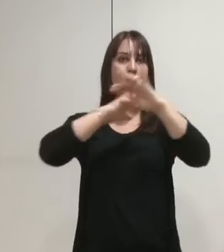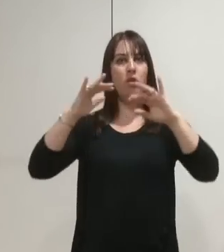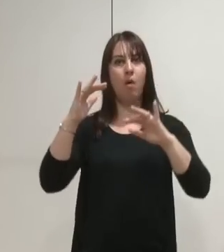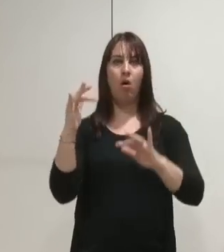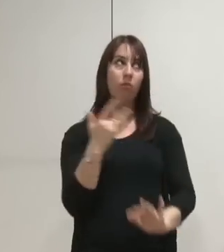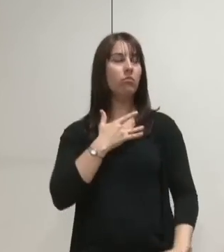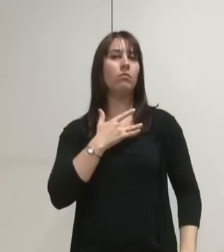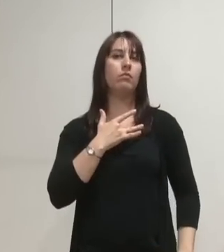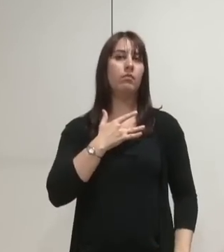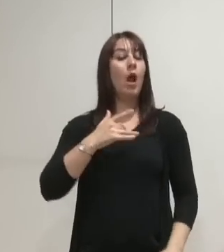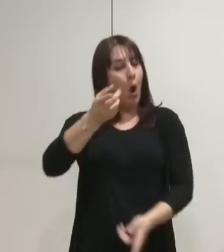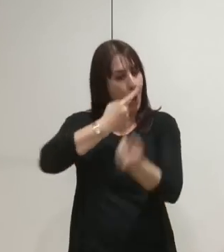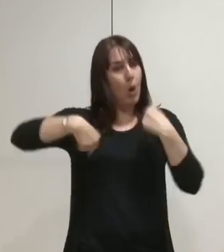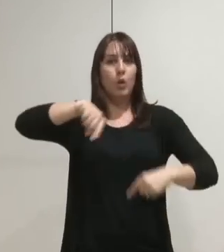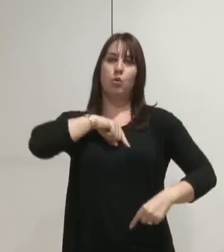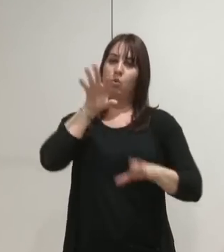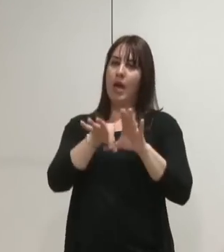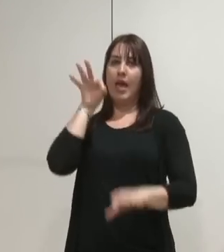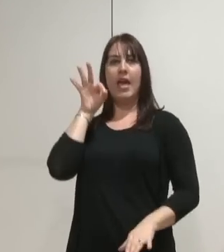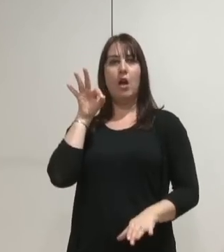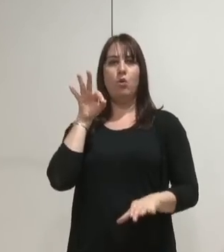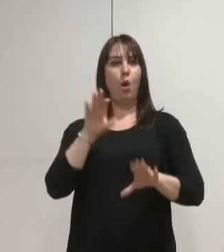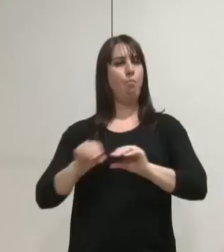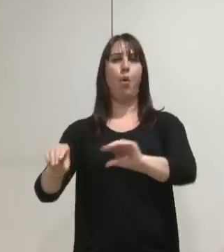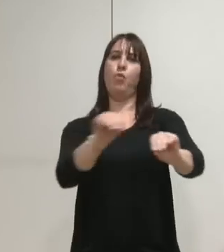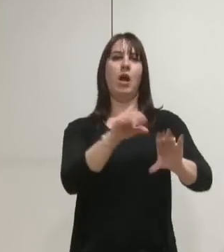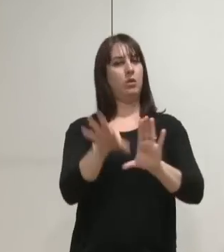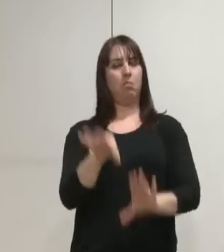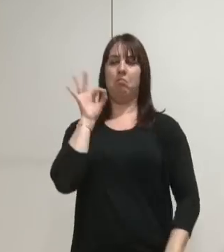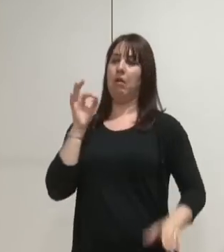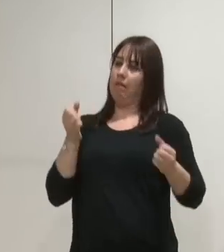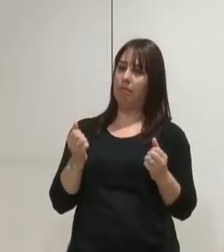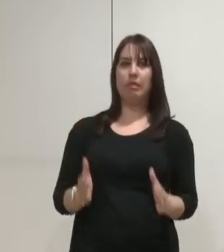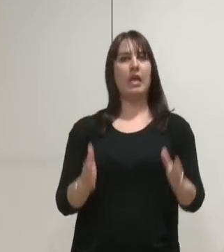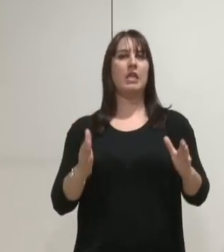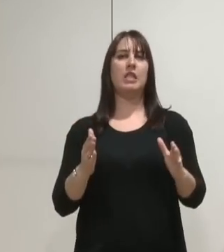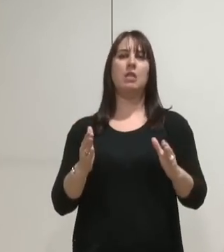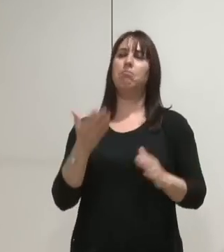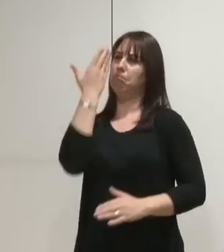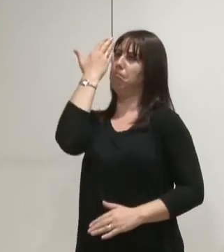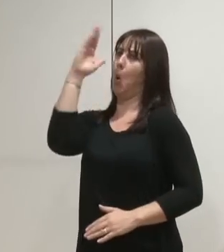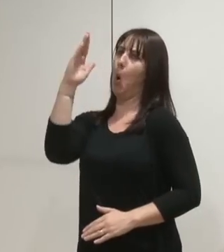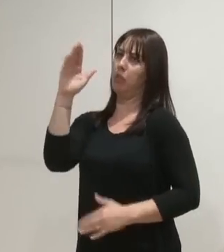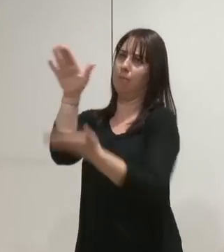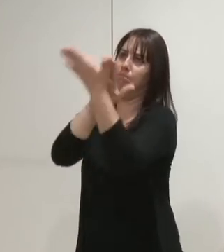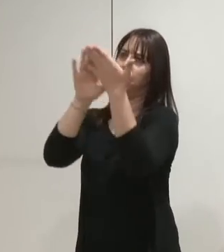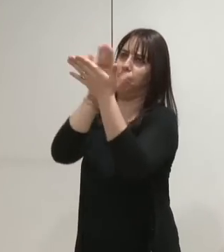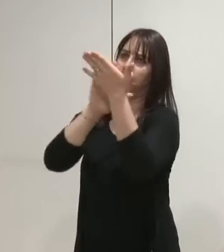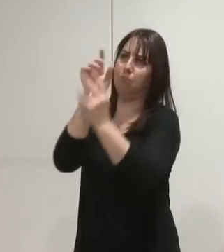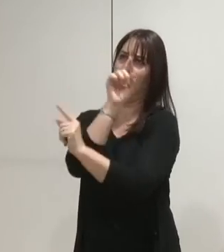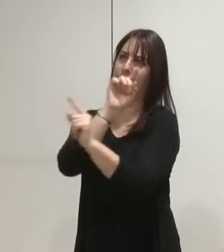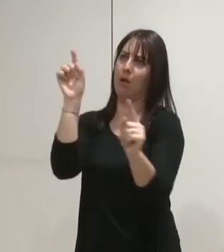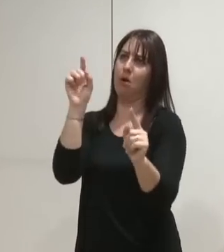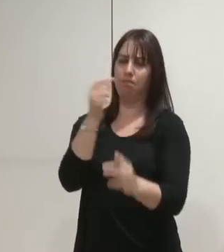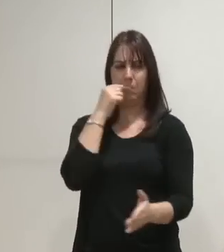bien nous élus du suffrage universel nous décidons d'un classement différent et nous décidons